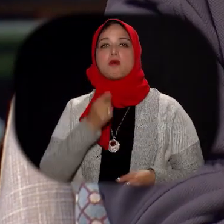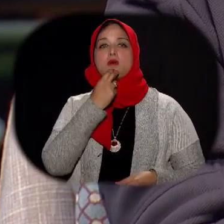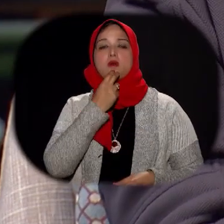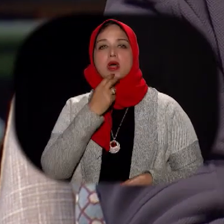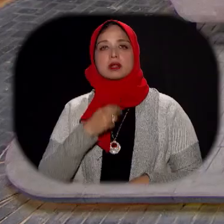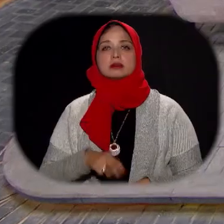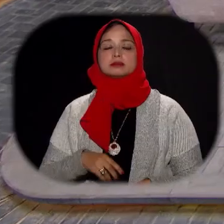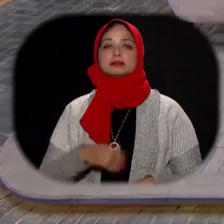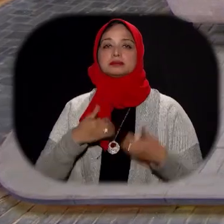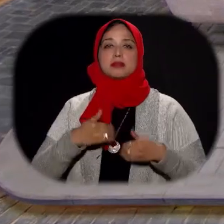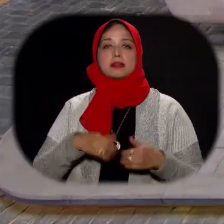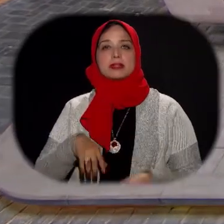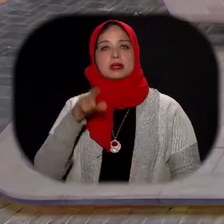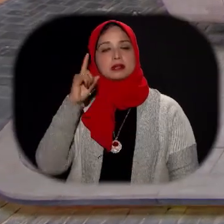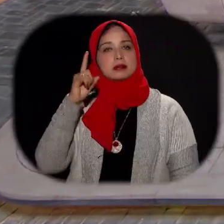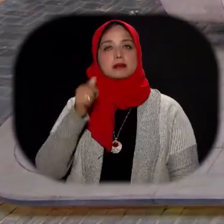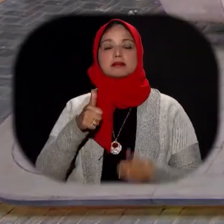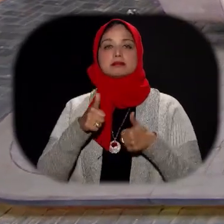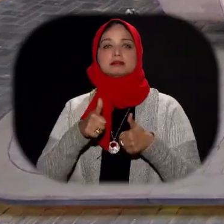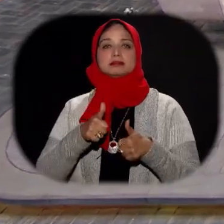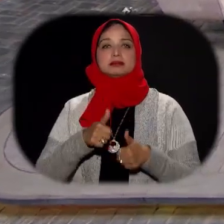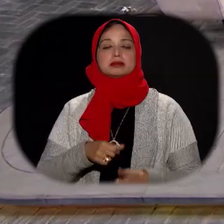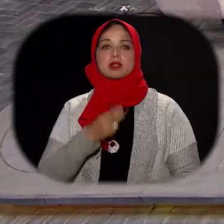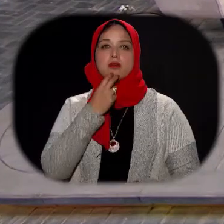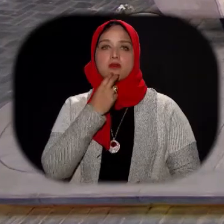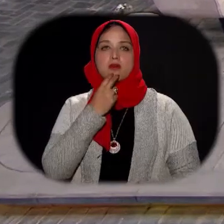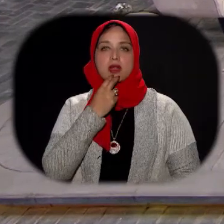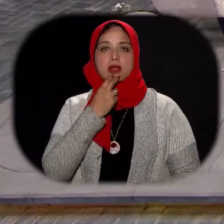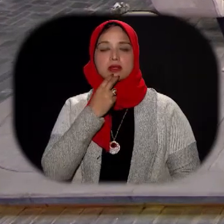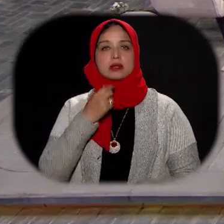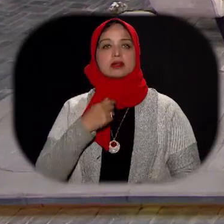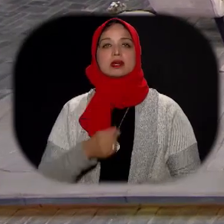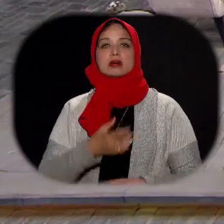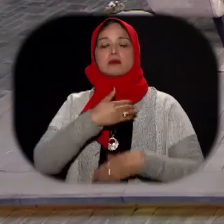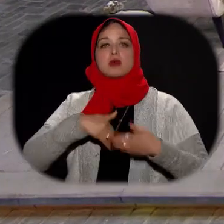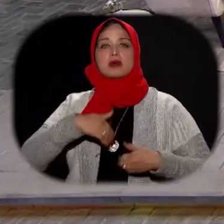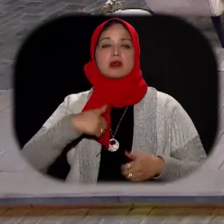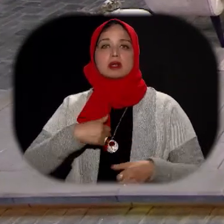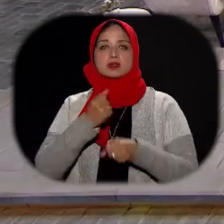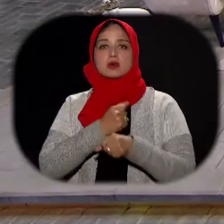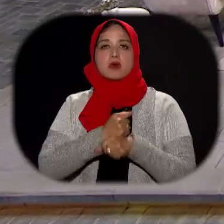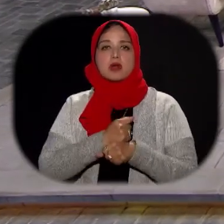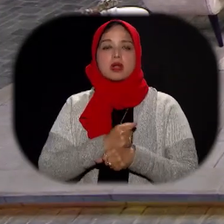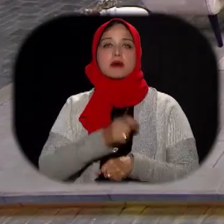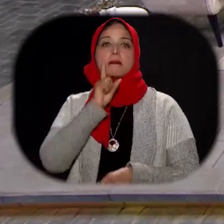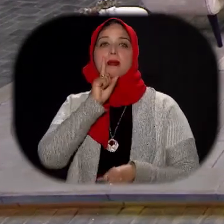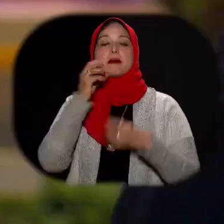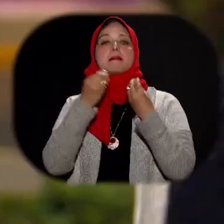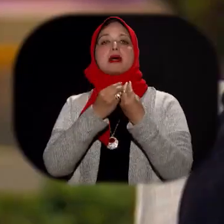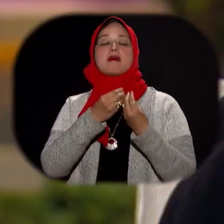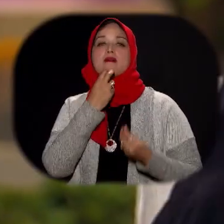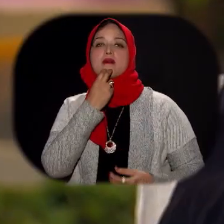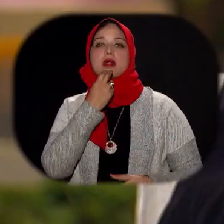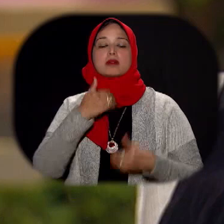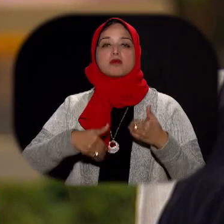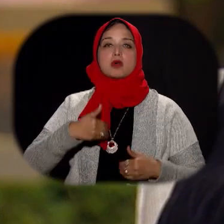والله مقسم والله اخ مكلم بجد والله مقسمها بجد يعني عندنا انا مثلا عندي شغل تلاقي مها في البيت نفس